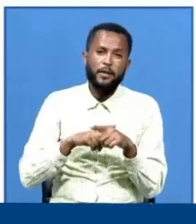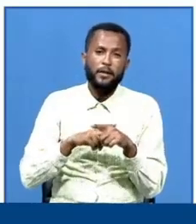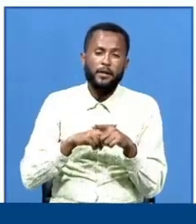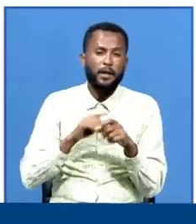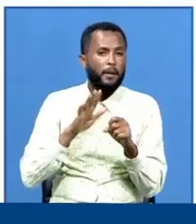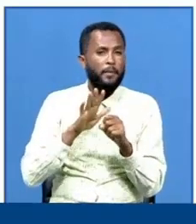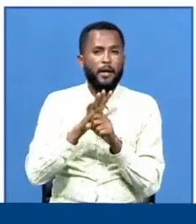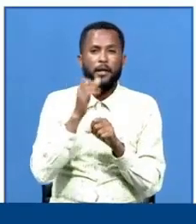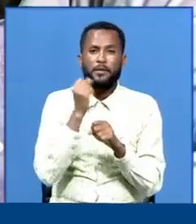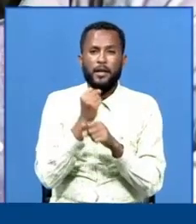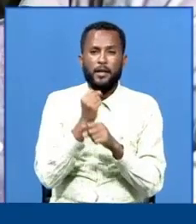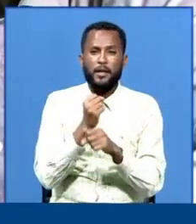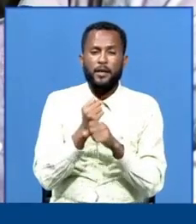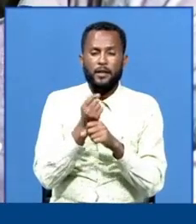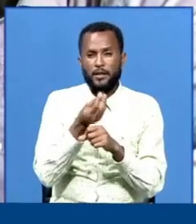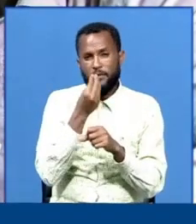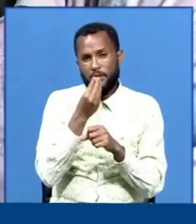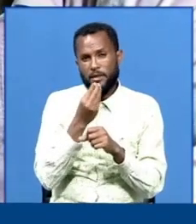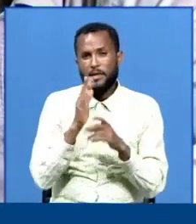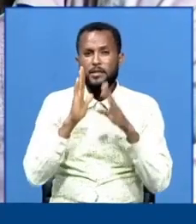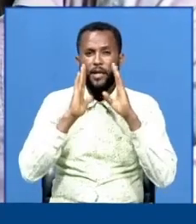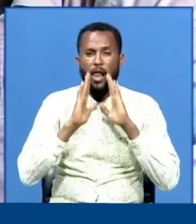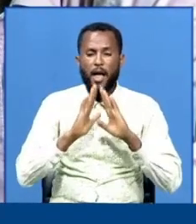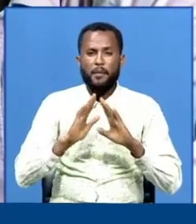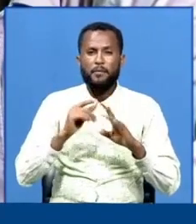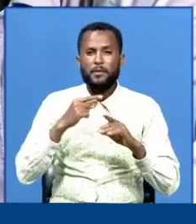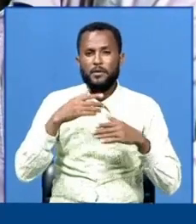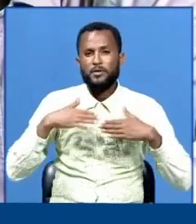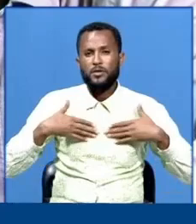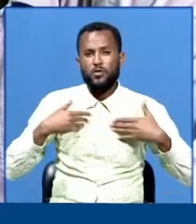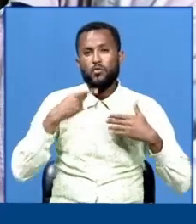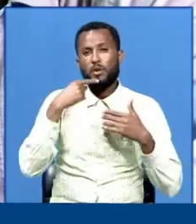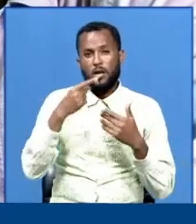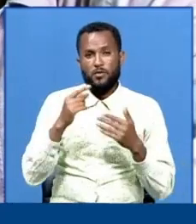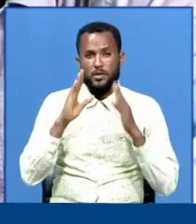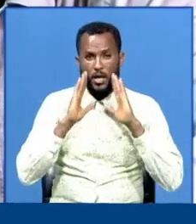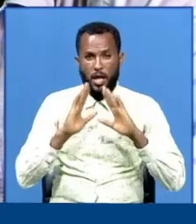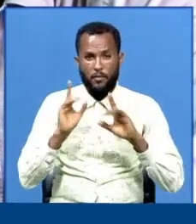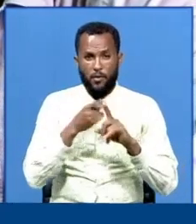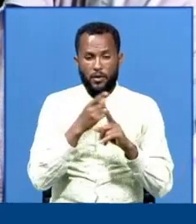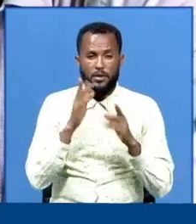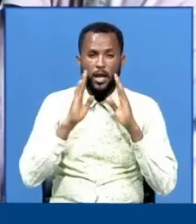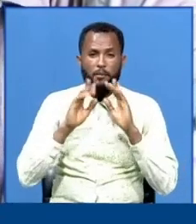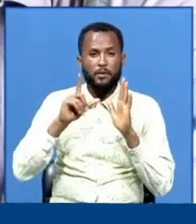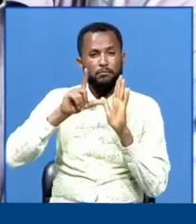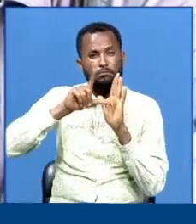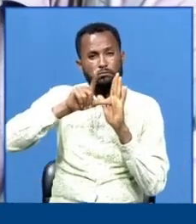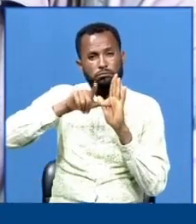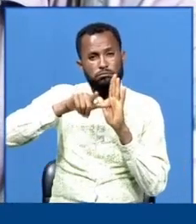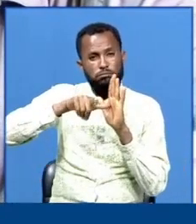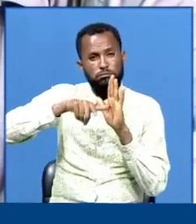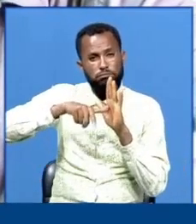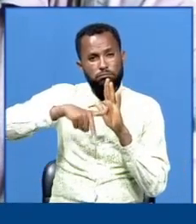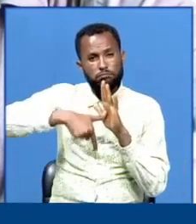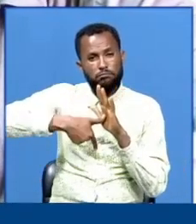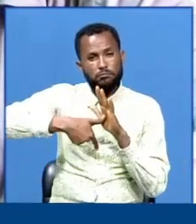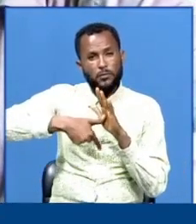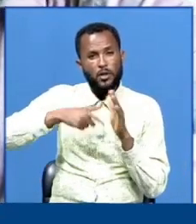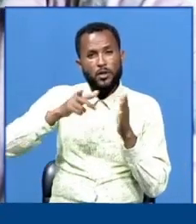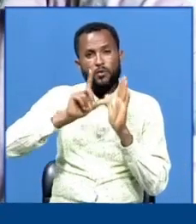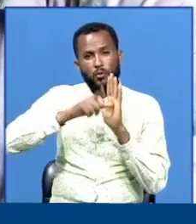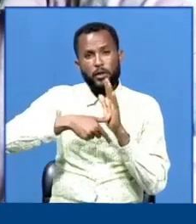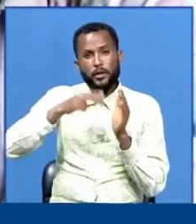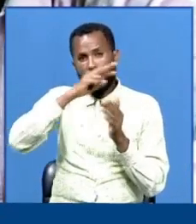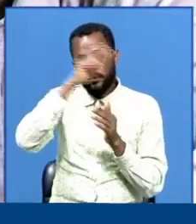በቃ ስራሕና ሰሪሕና ንበል ሰላም ደስ ብልና ሰላም ምኳኑ እቲ ሰላም ግን ደንጎየና ድደንጎየና